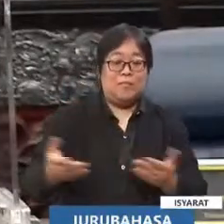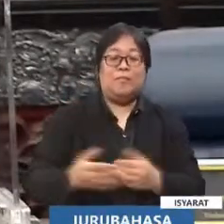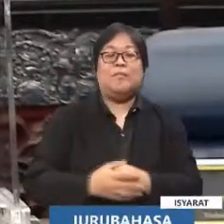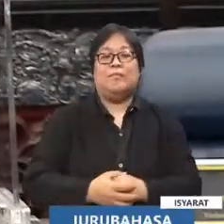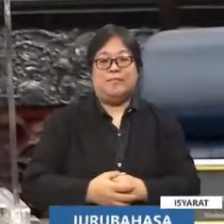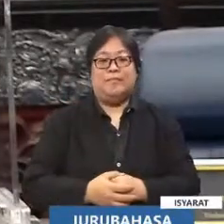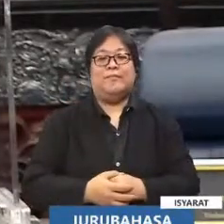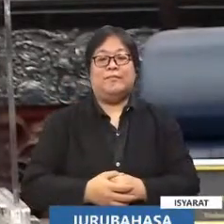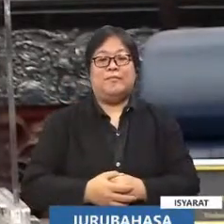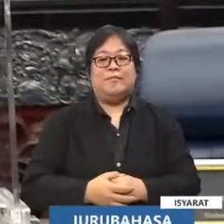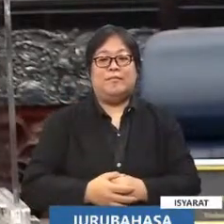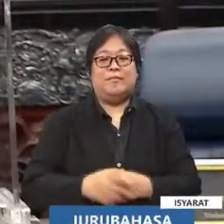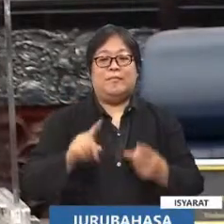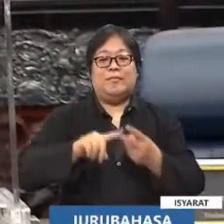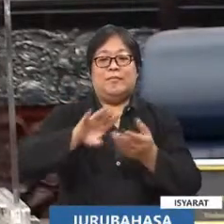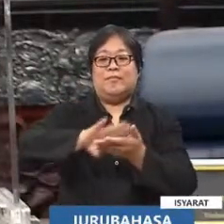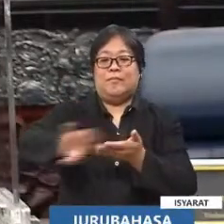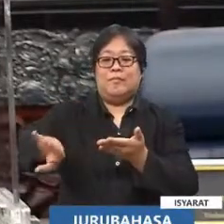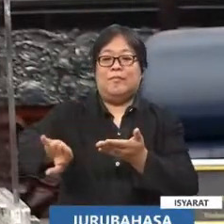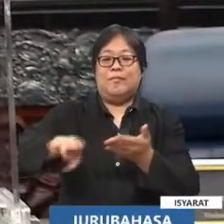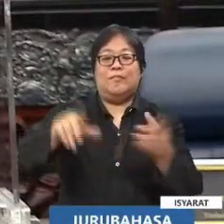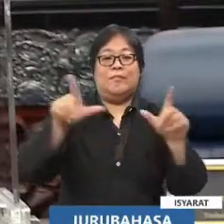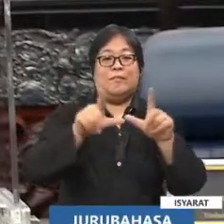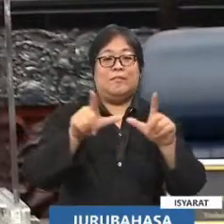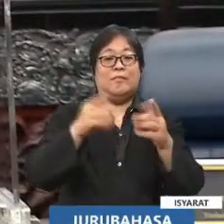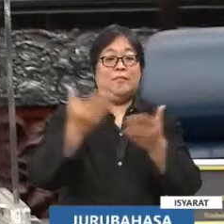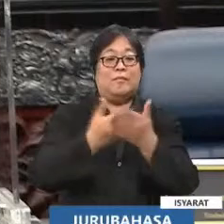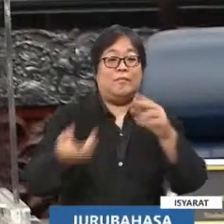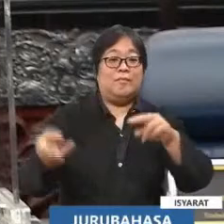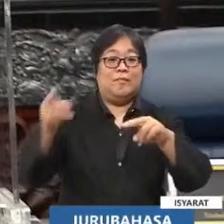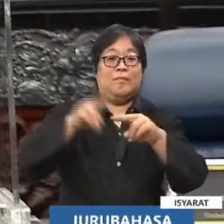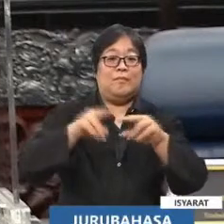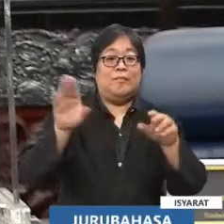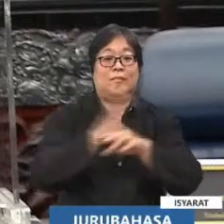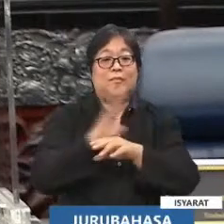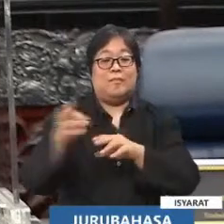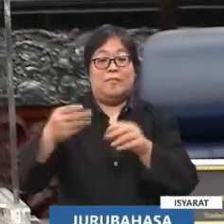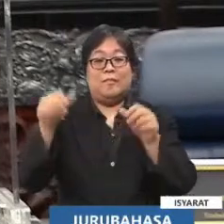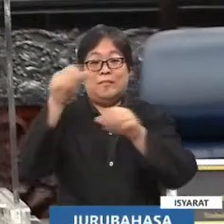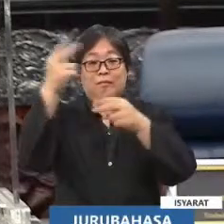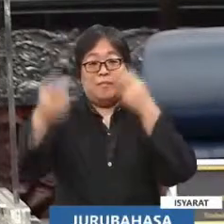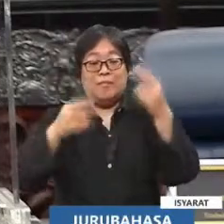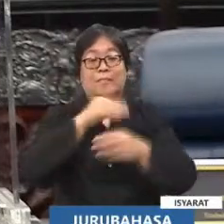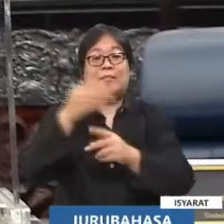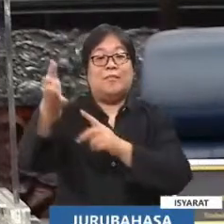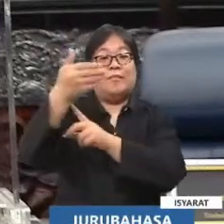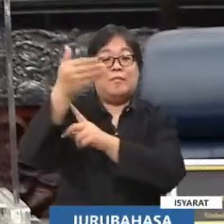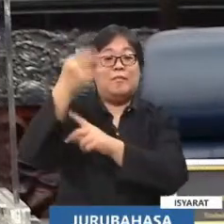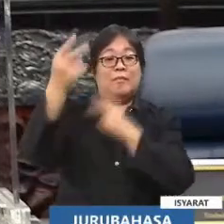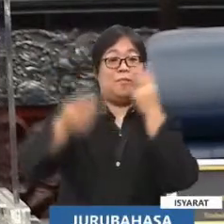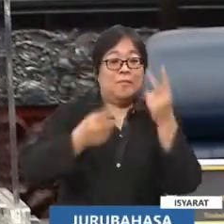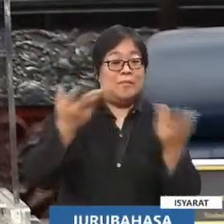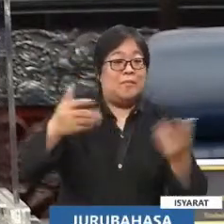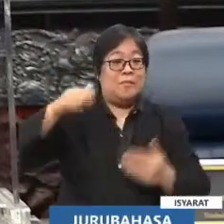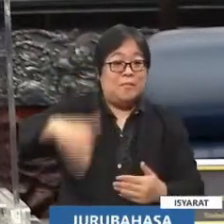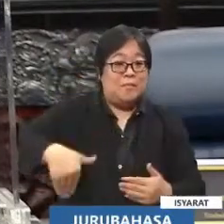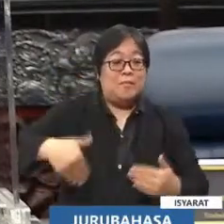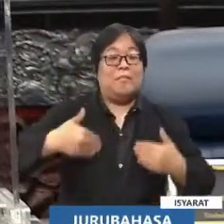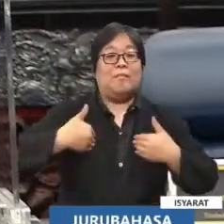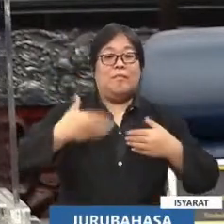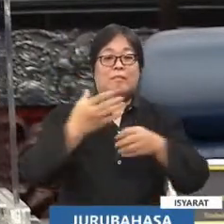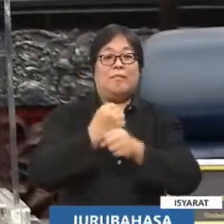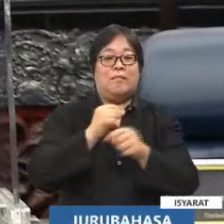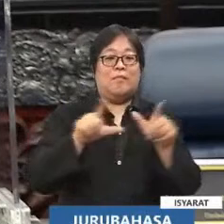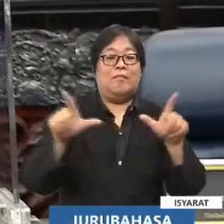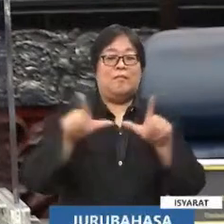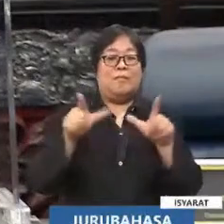2021. Pengecualian fee pembaruan lesen-lesen tambahan bagi pengusaha-pengusaha pelancongan dan juga pemandu pelancong yang belum mendapat kelulusan